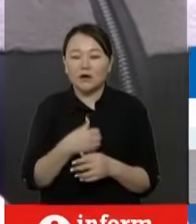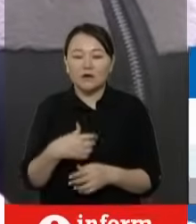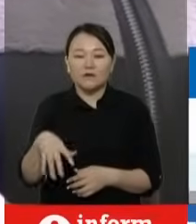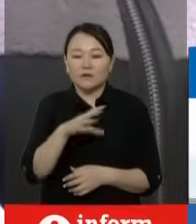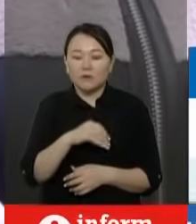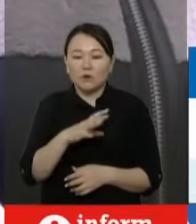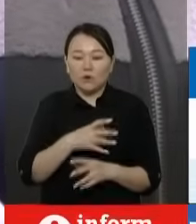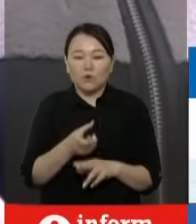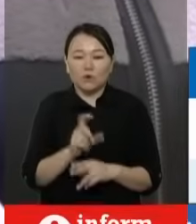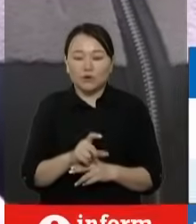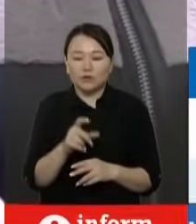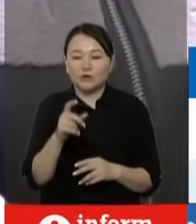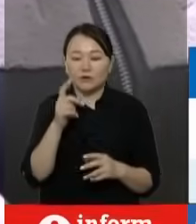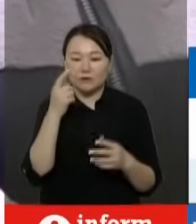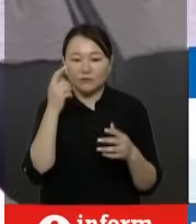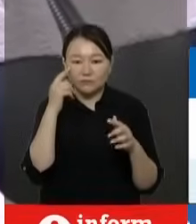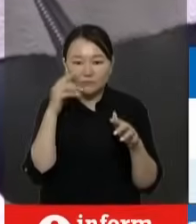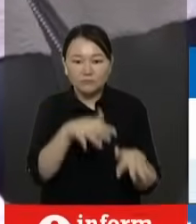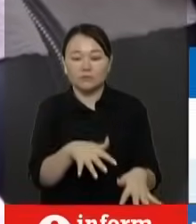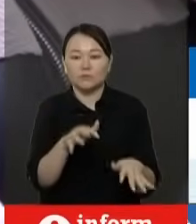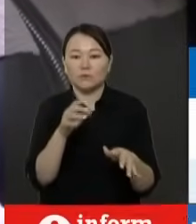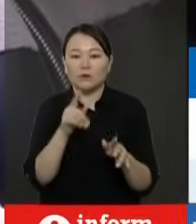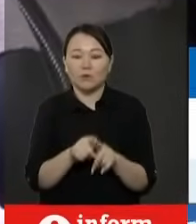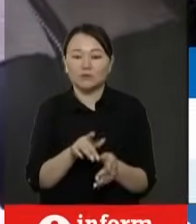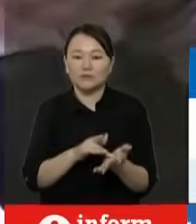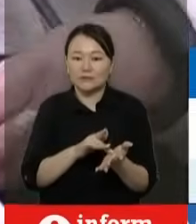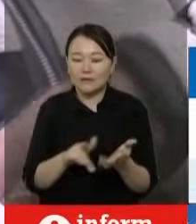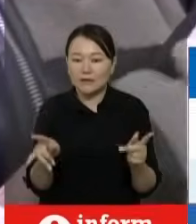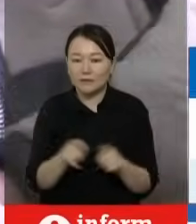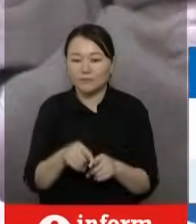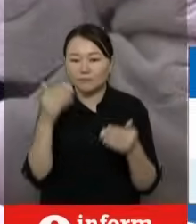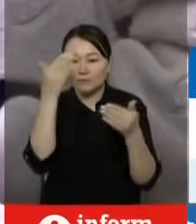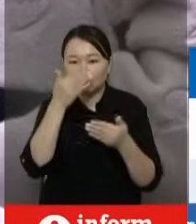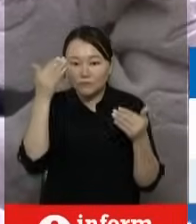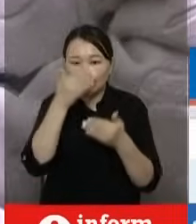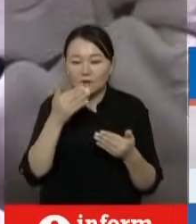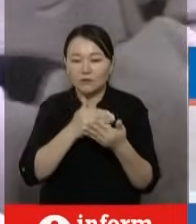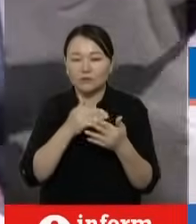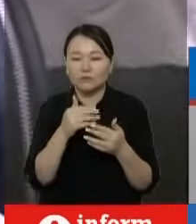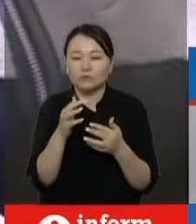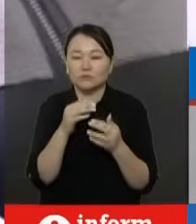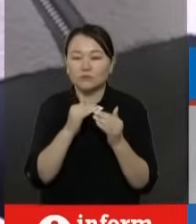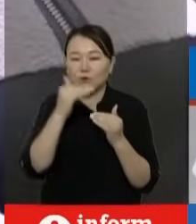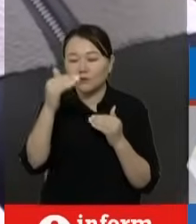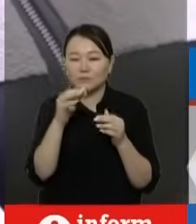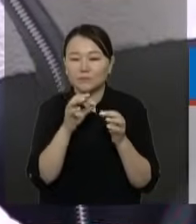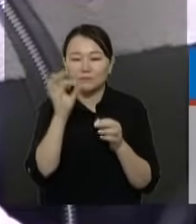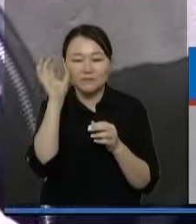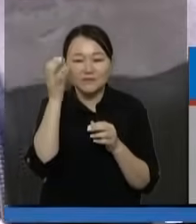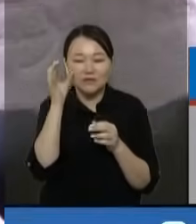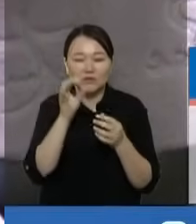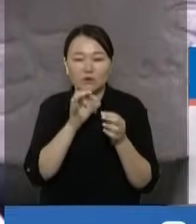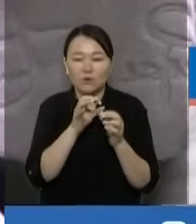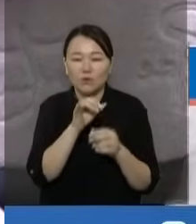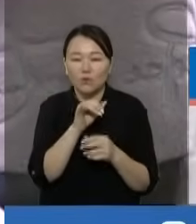Мы были как под гипнозом, можно сказать. Это очень на тонком психологическом уровне все это прямо воздействует